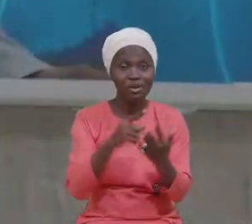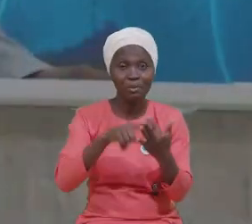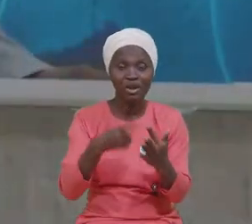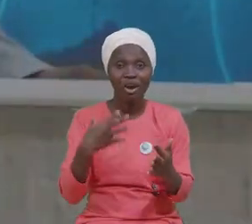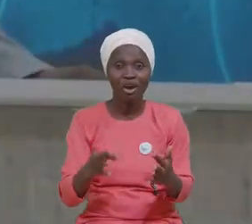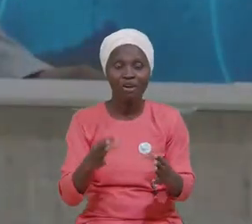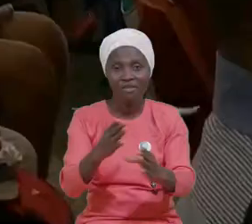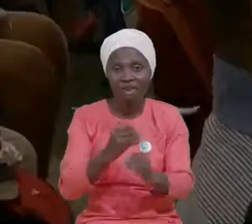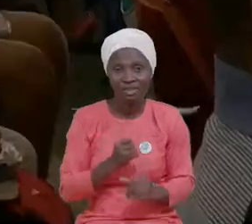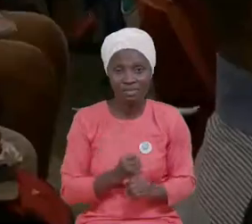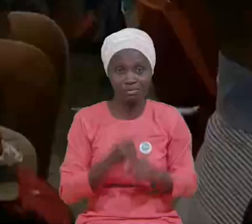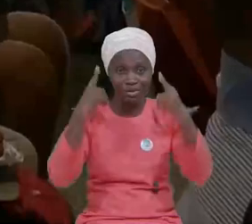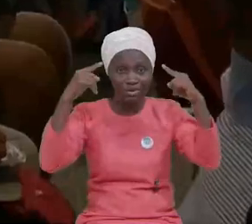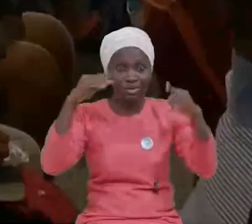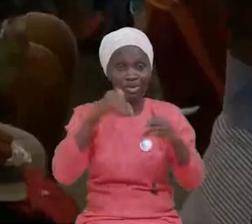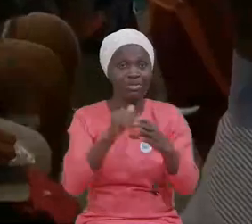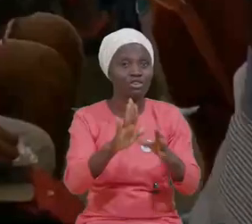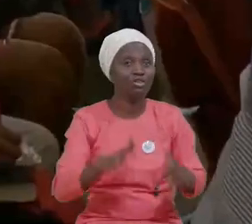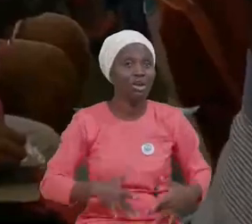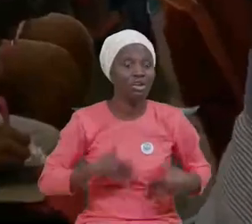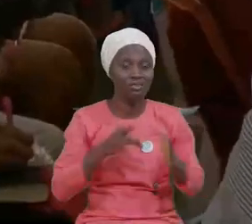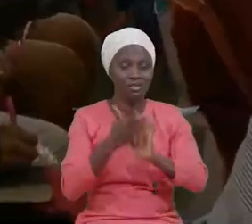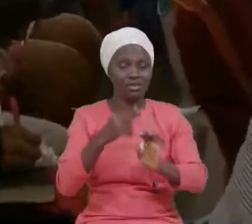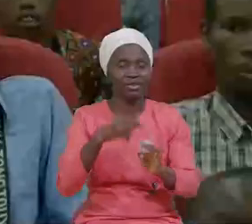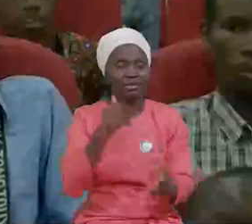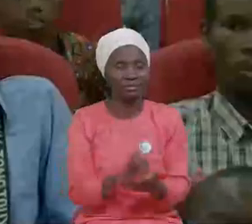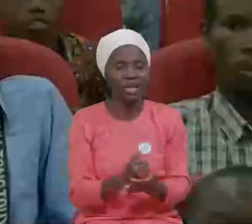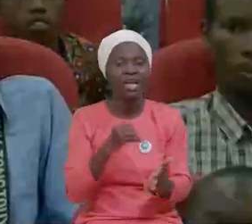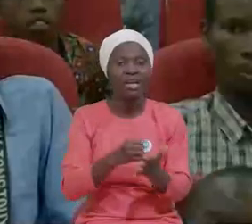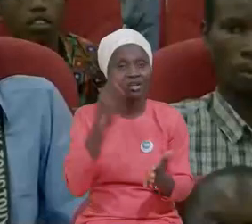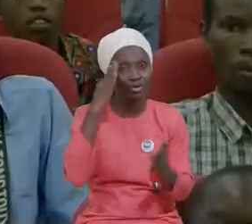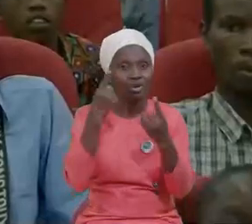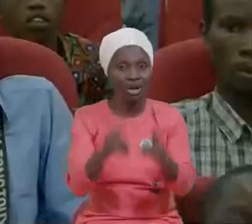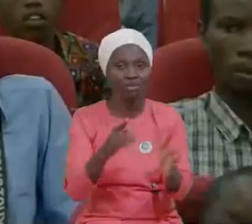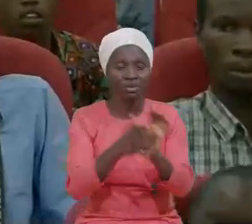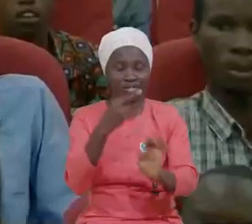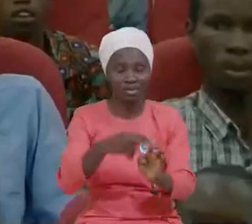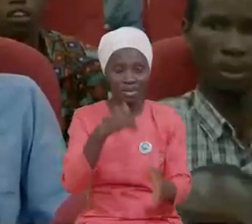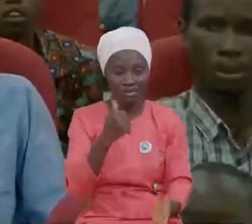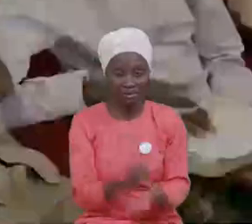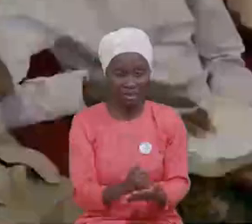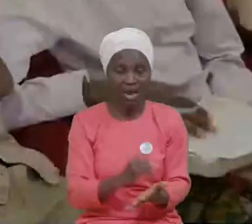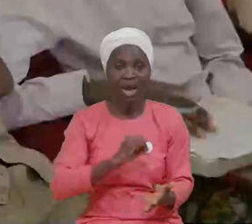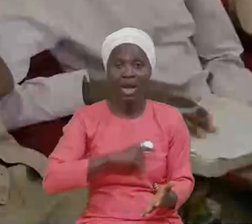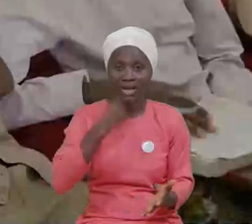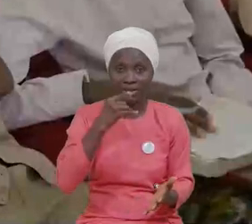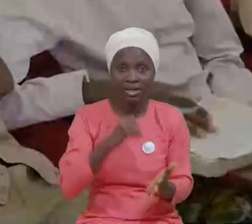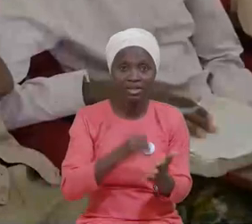nouveau départ de réalisation dans ta vie. Ça va arriver. J'ai dit ça va